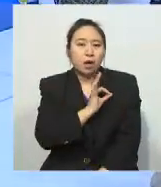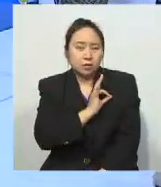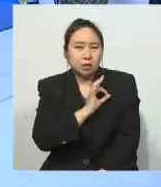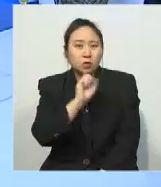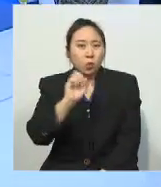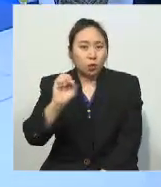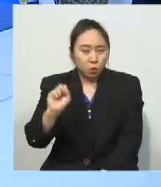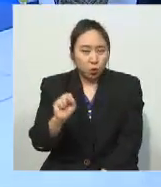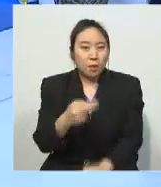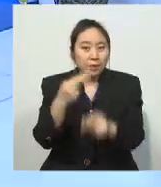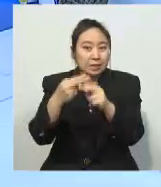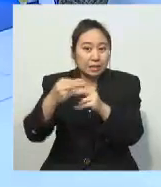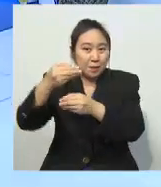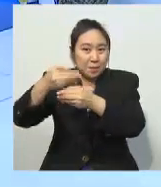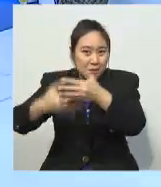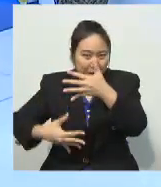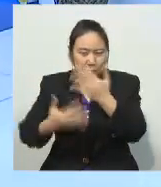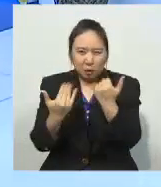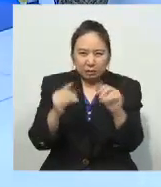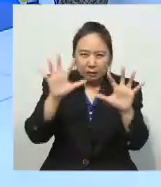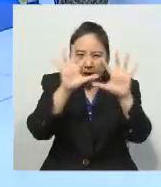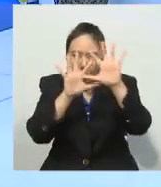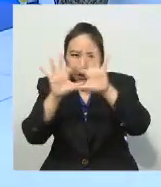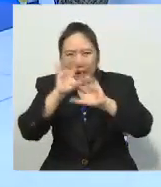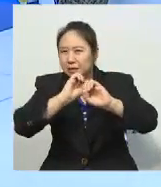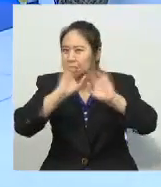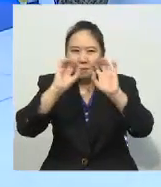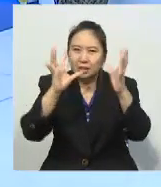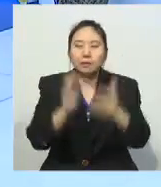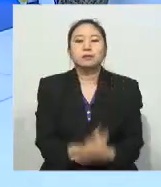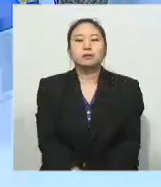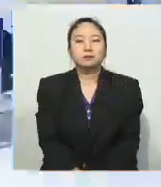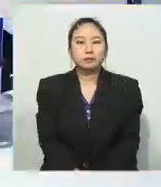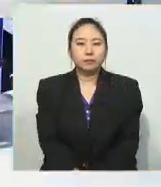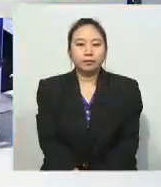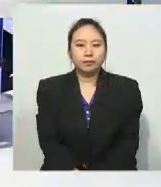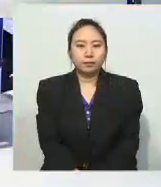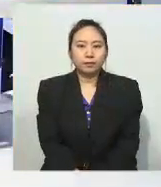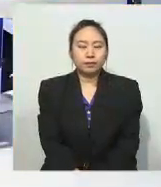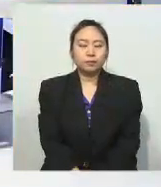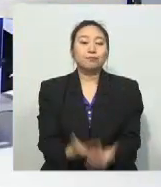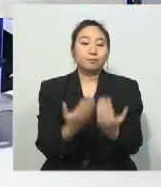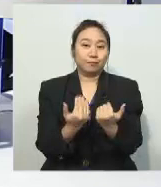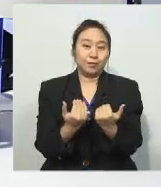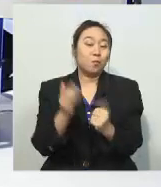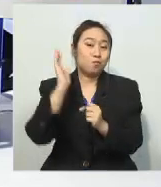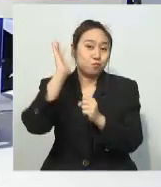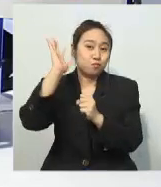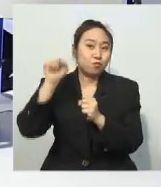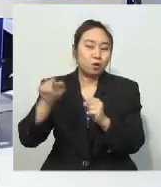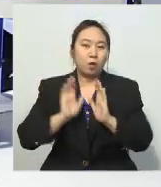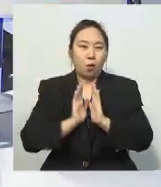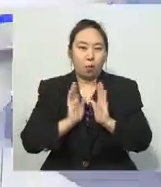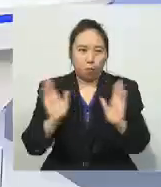ผู้แทนราษฎรแบบบัญชีรายชื่อนั้นยังไม่มีความชัดเจนแล้วก็คาดเดาไม่ได้ครับ ครับขอบคุณคุณวรพัฒน์ด้วย